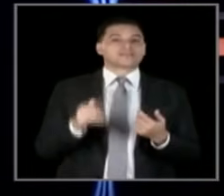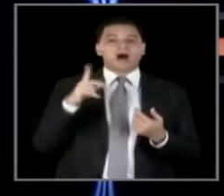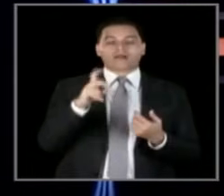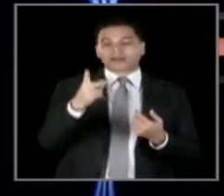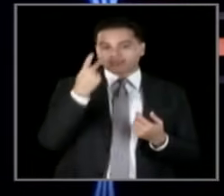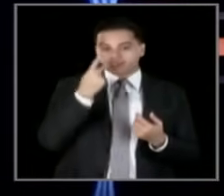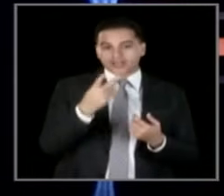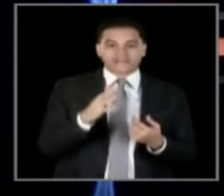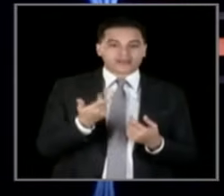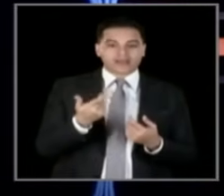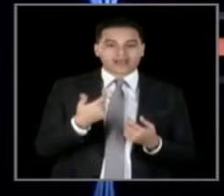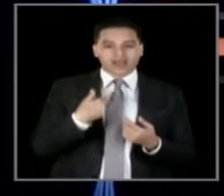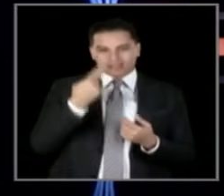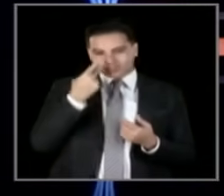يعني